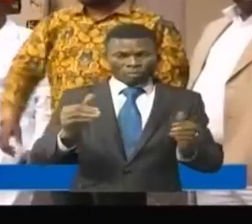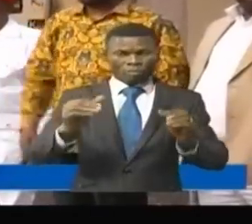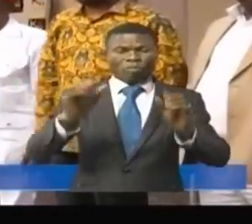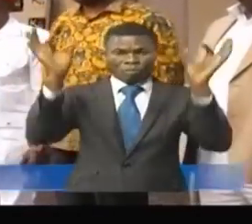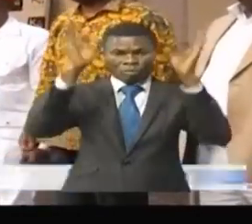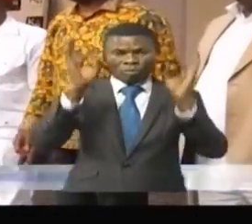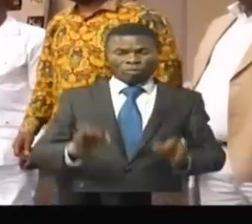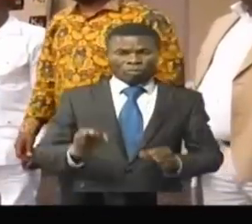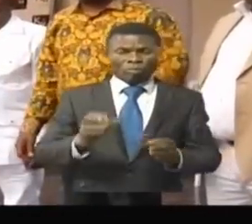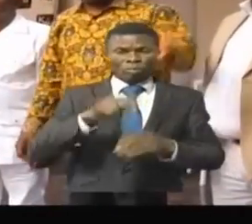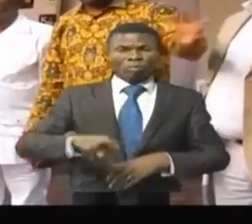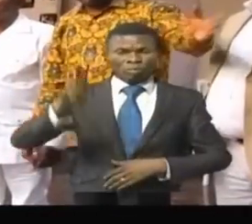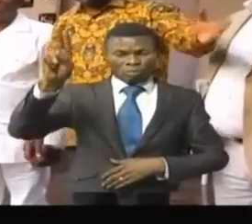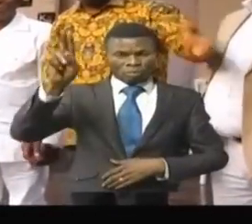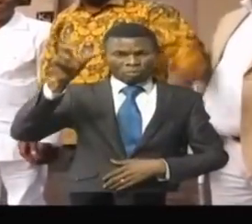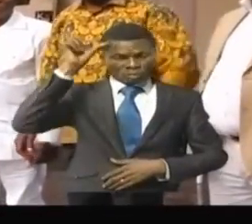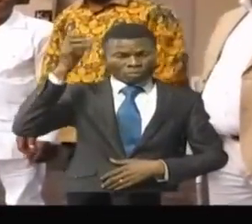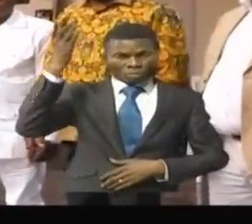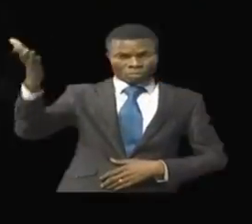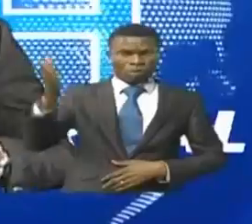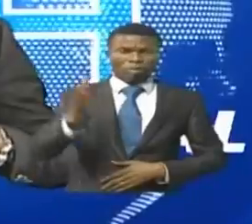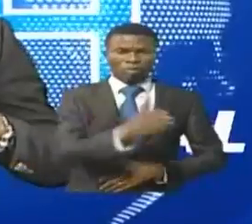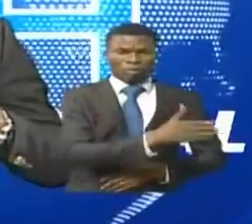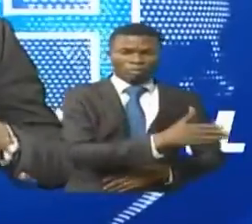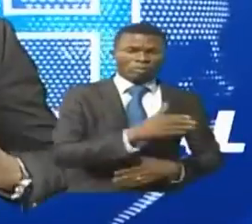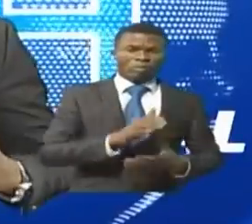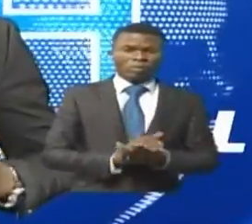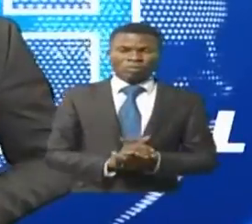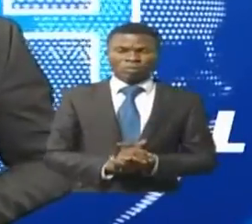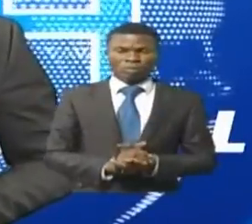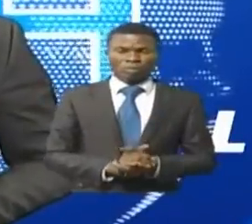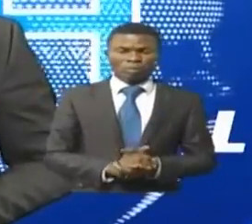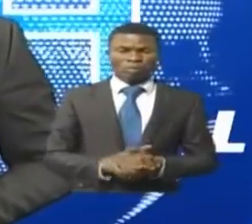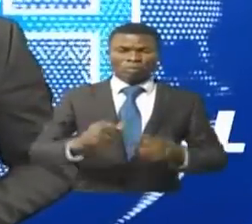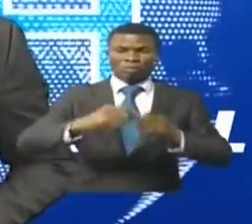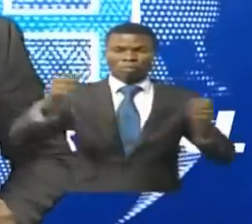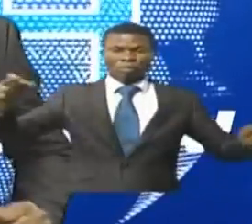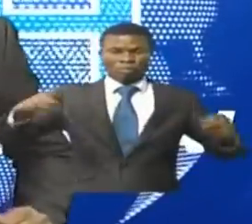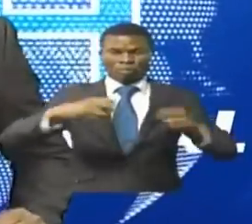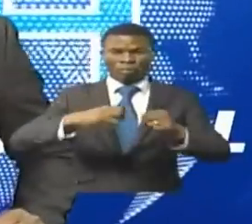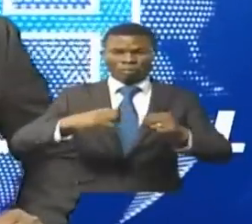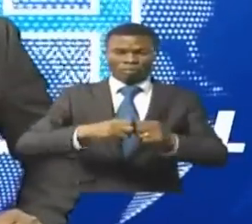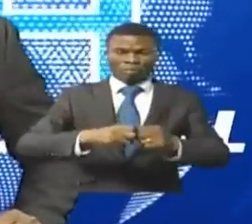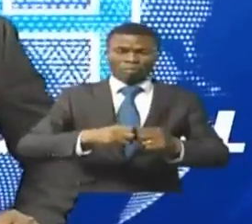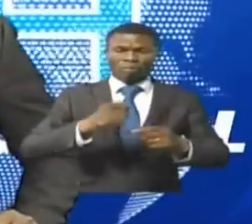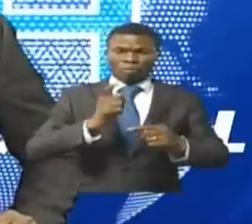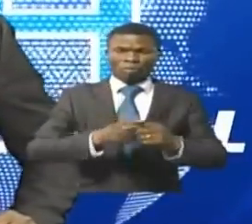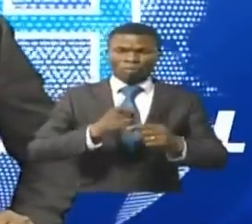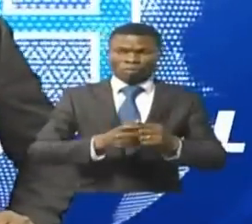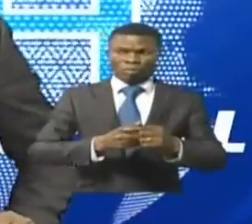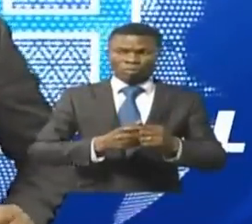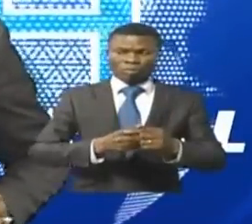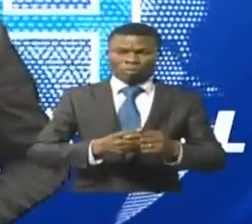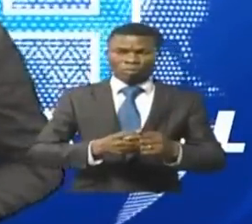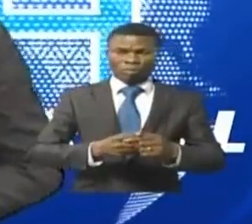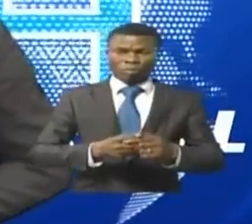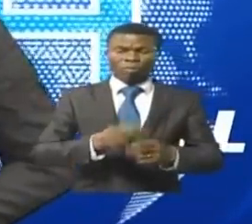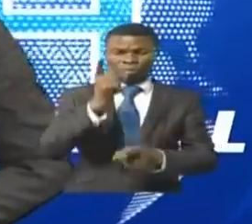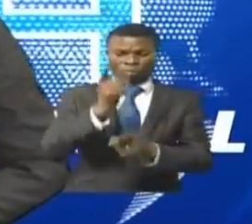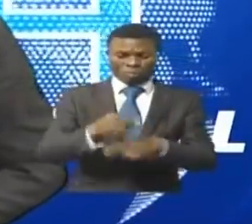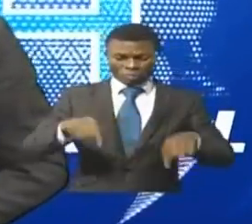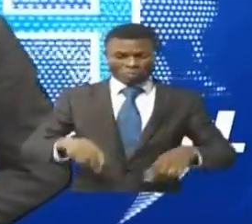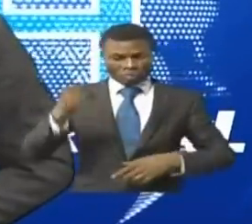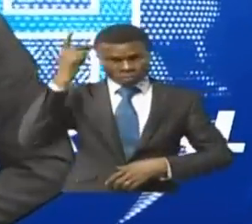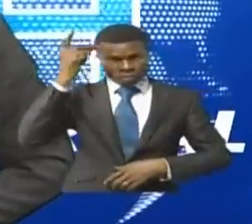Fédération de l'IDPS Lubumbashi. Des câbles électriques en cuivre made in Congo et précisément à